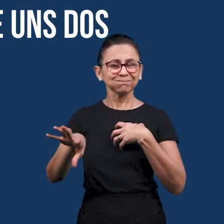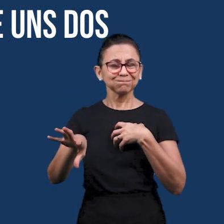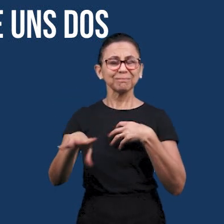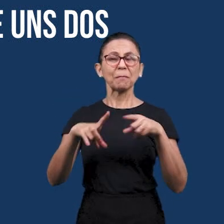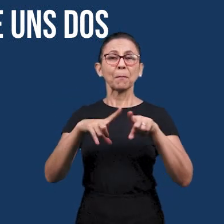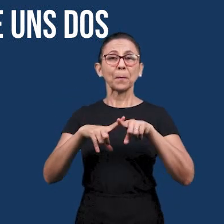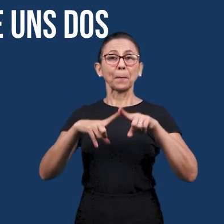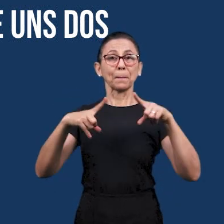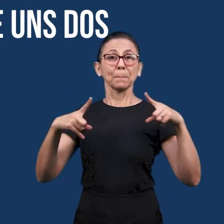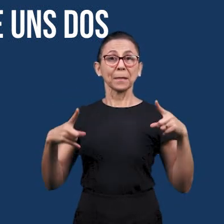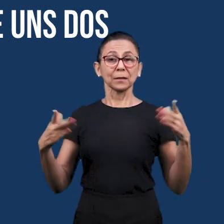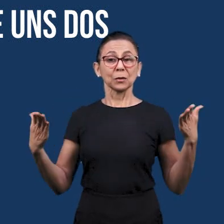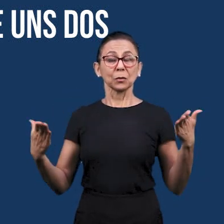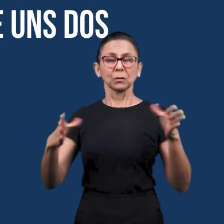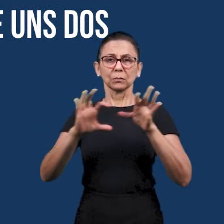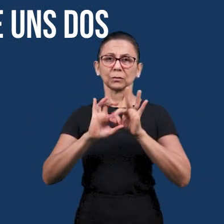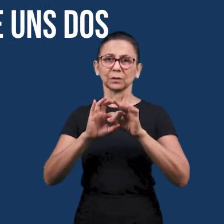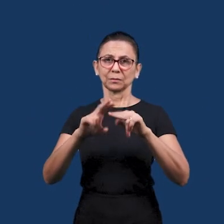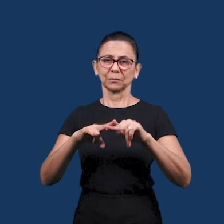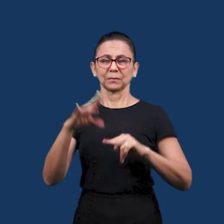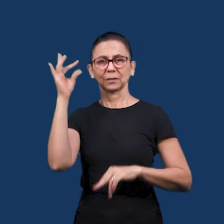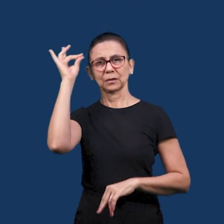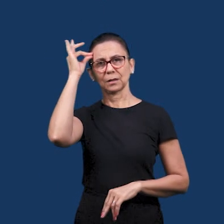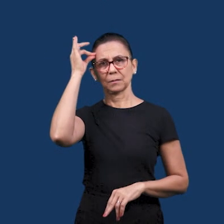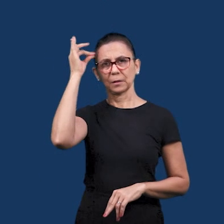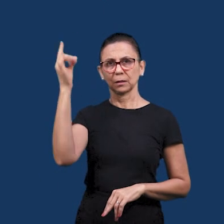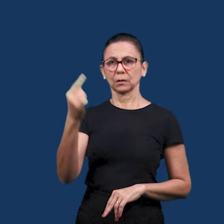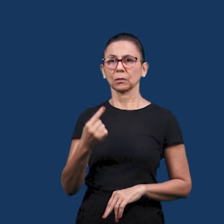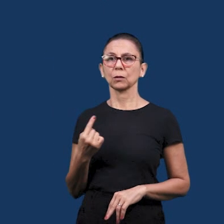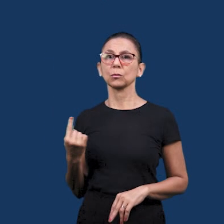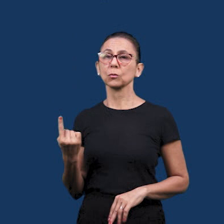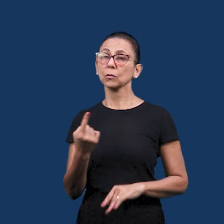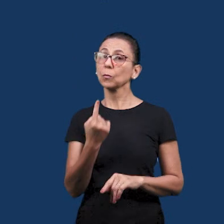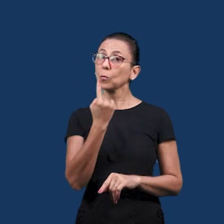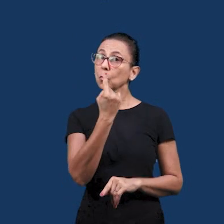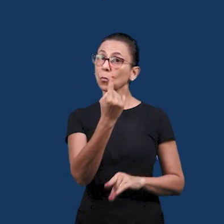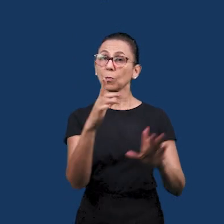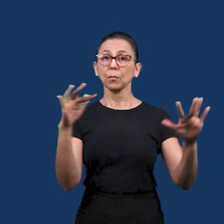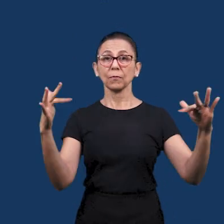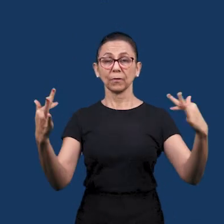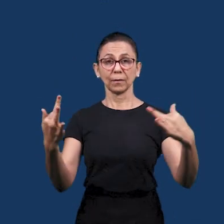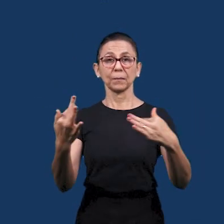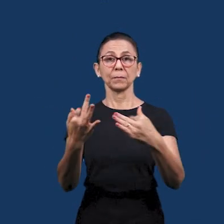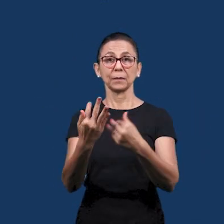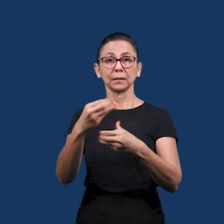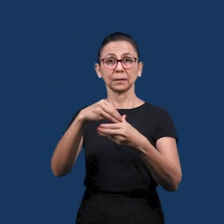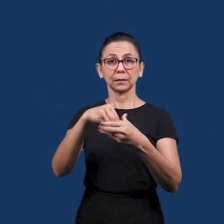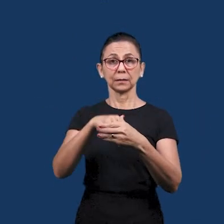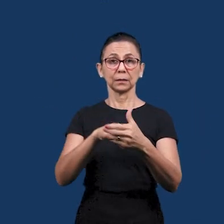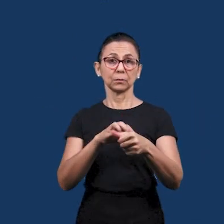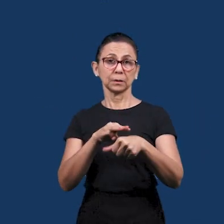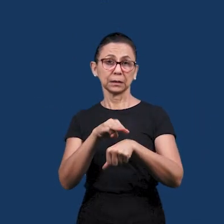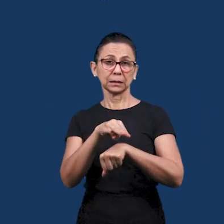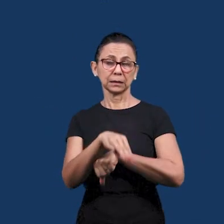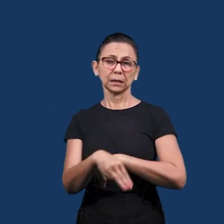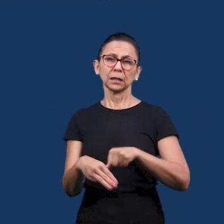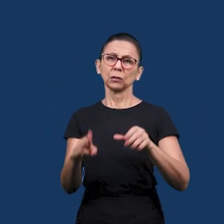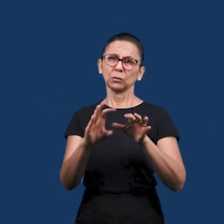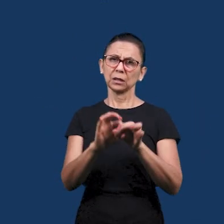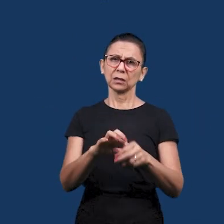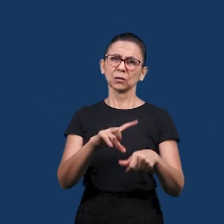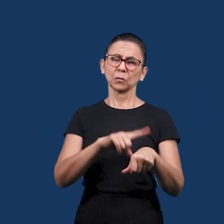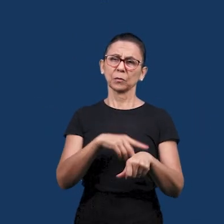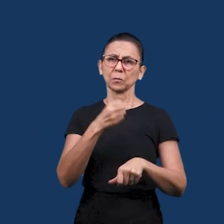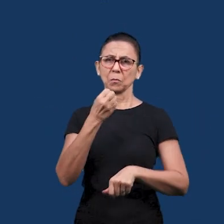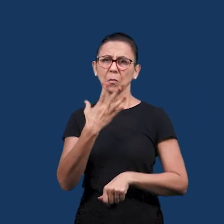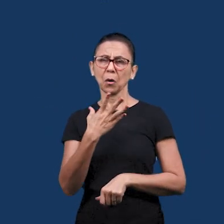Мы все далеки физически, но в единстве Духа мы великая семья Божия